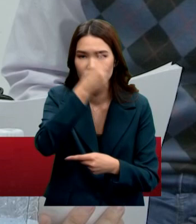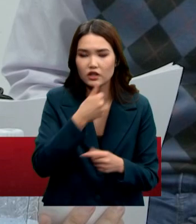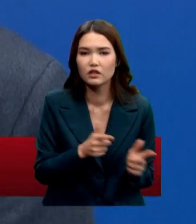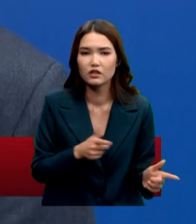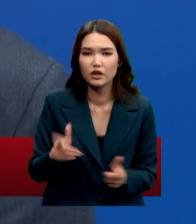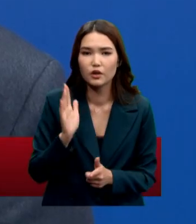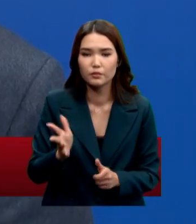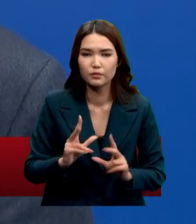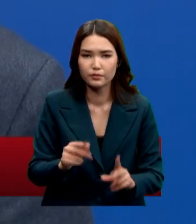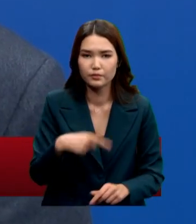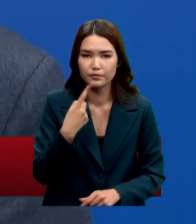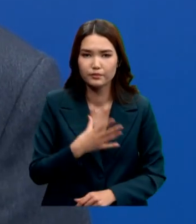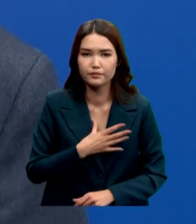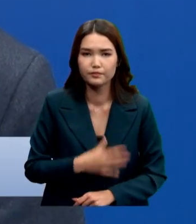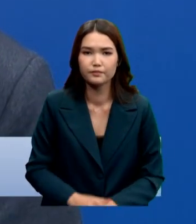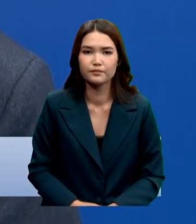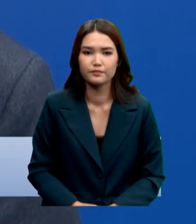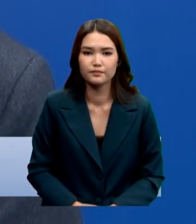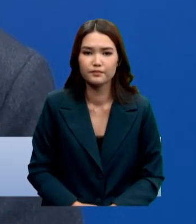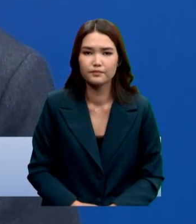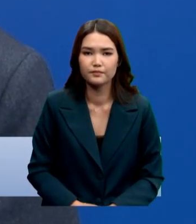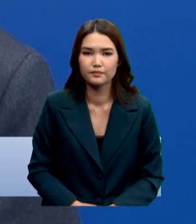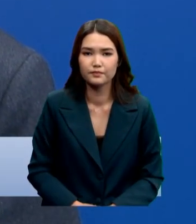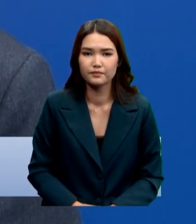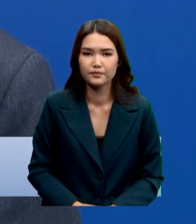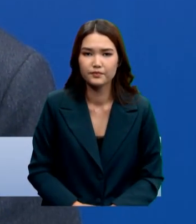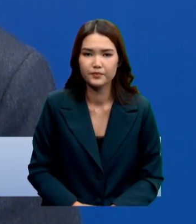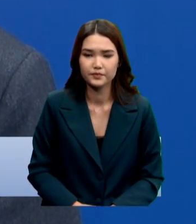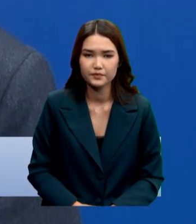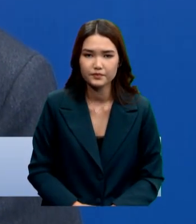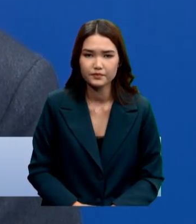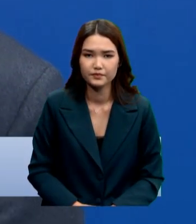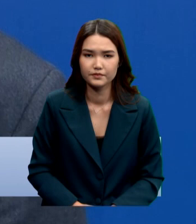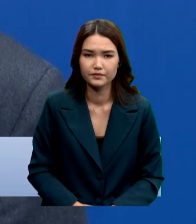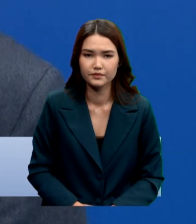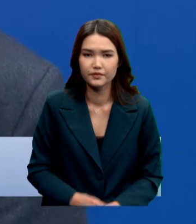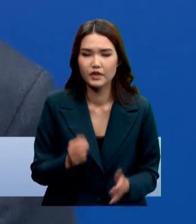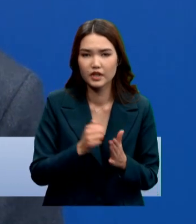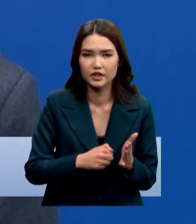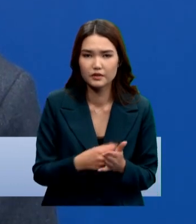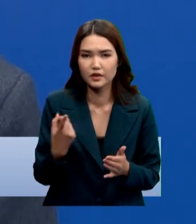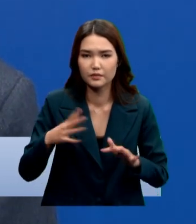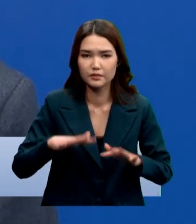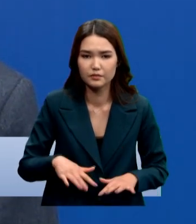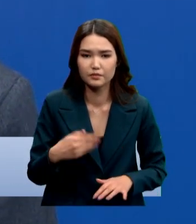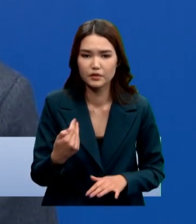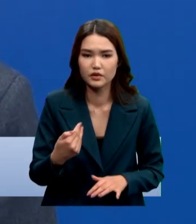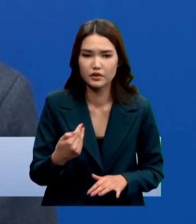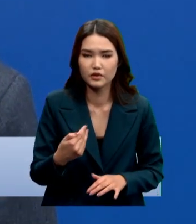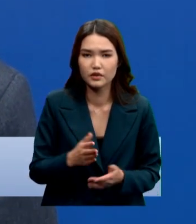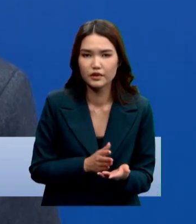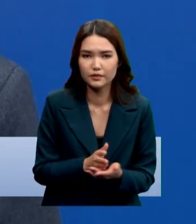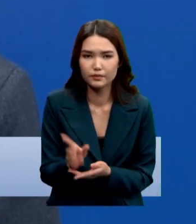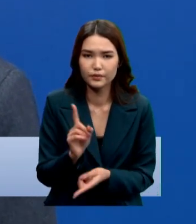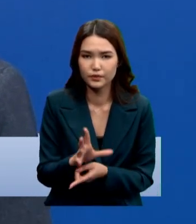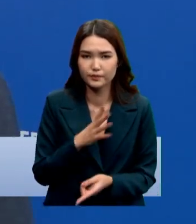дейді. Отандық кәсіпкерді қолдаймыз. Себебі, біріншіден, бұл арзанға түсіп жатыр. Бағасы түсірген